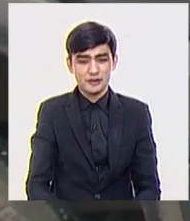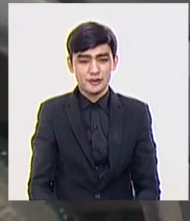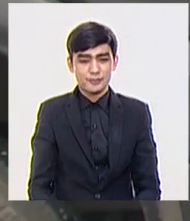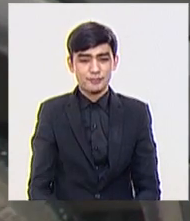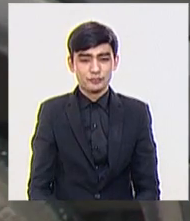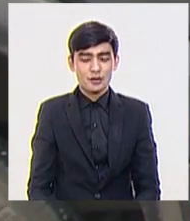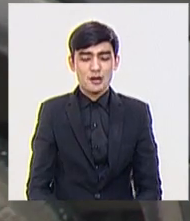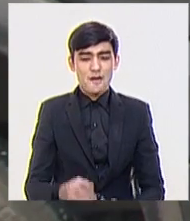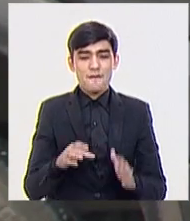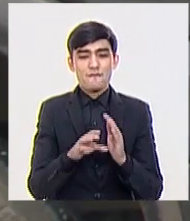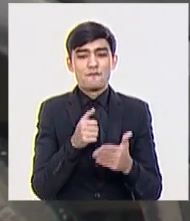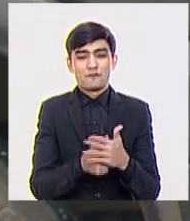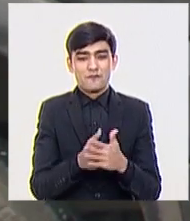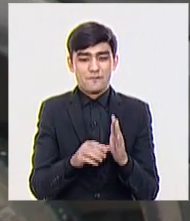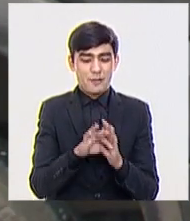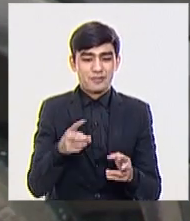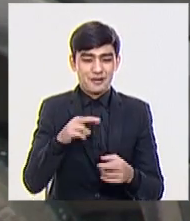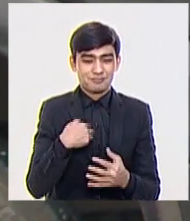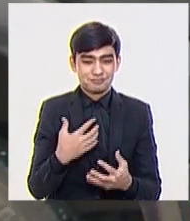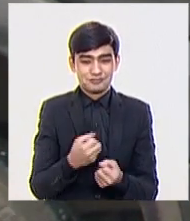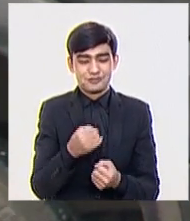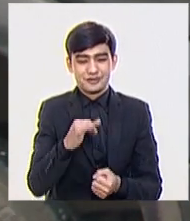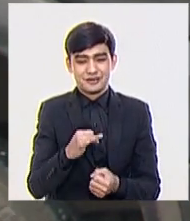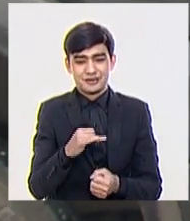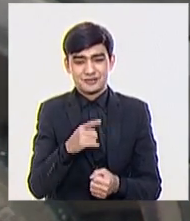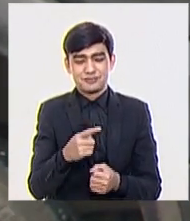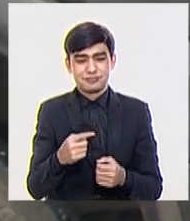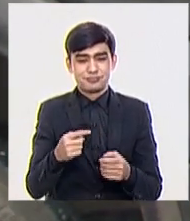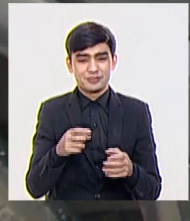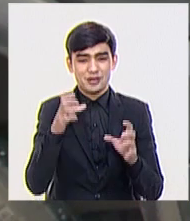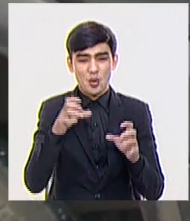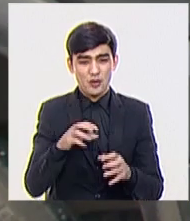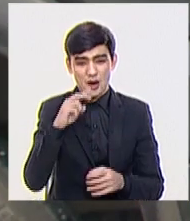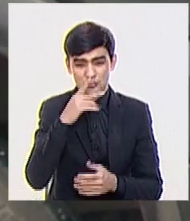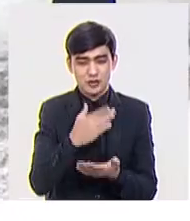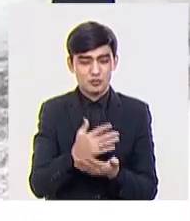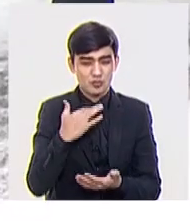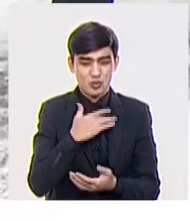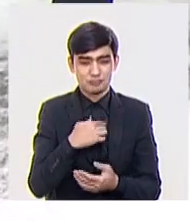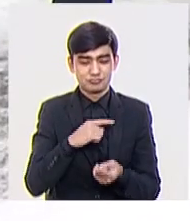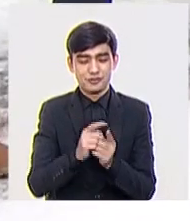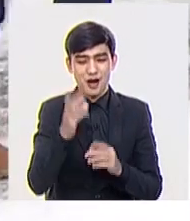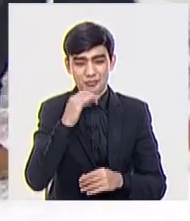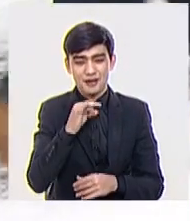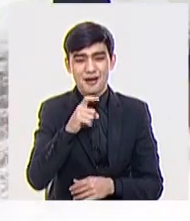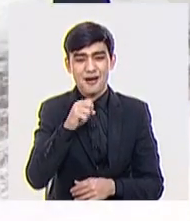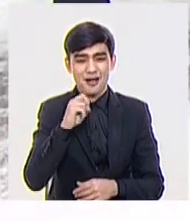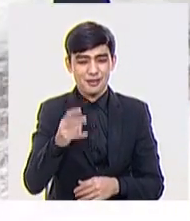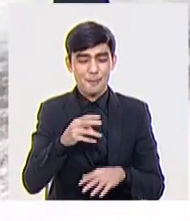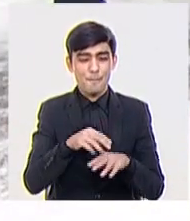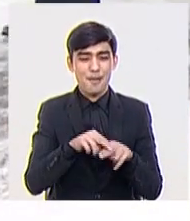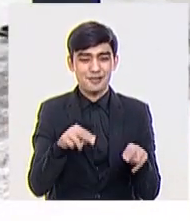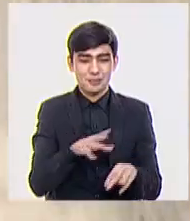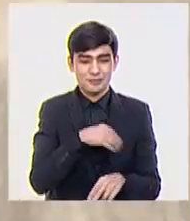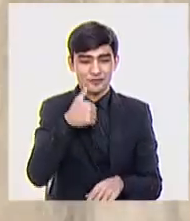қол жеткізу шаруаларға оңай болмай тұр. Соның жаңа қисыны келмей жатыр. Заңда кеткен қателіктер бар. Ал Халық демократиялық партиясы кеше